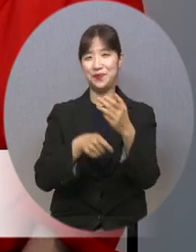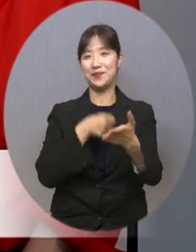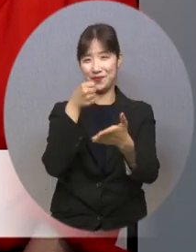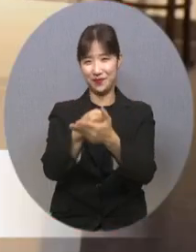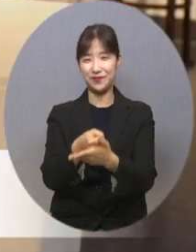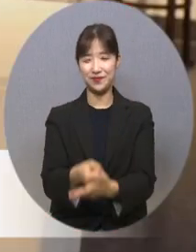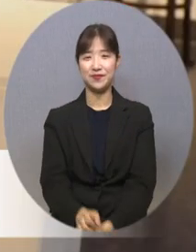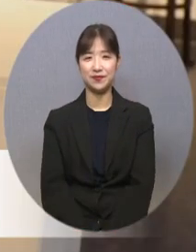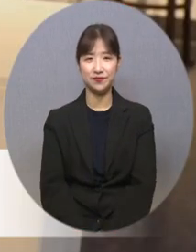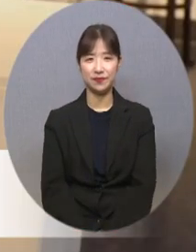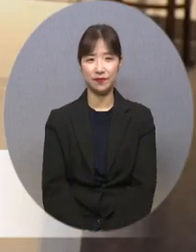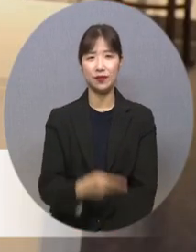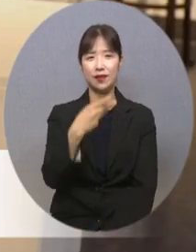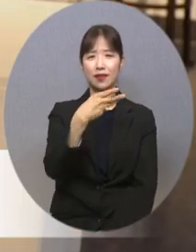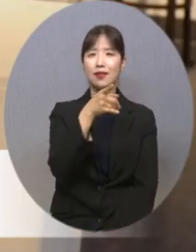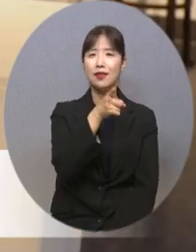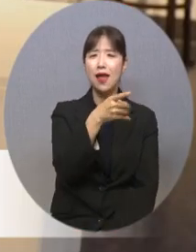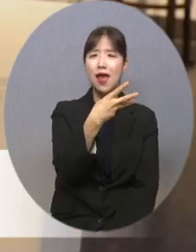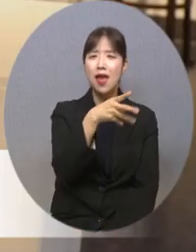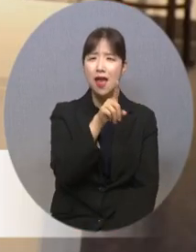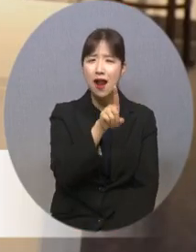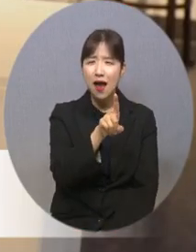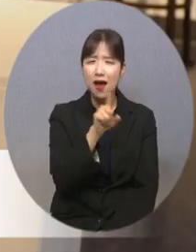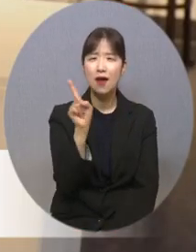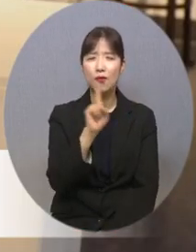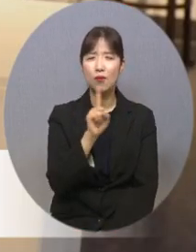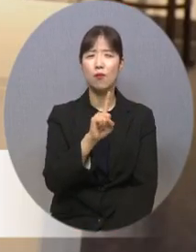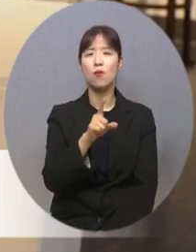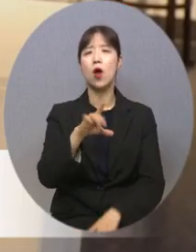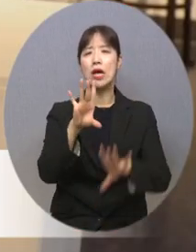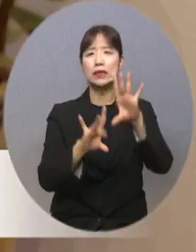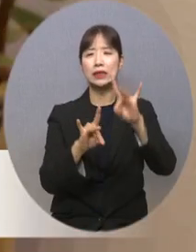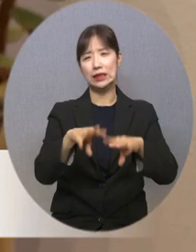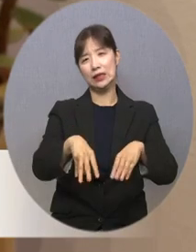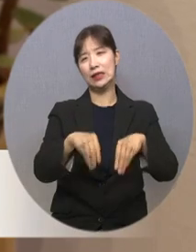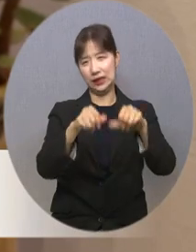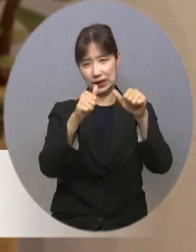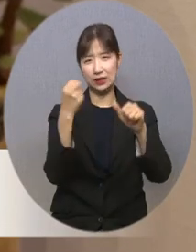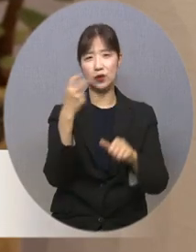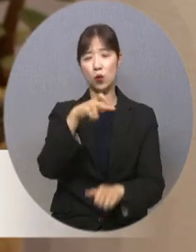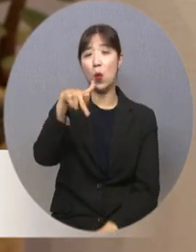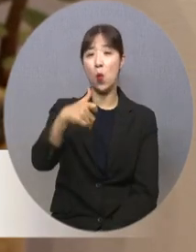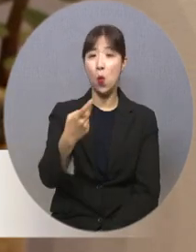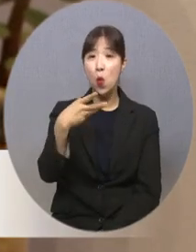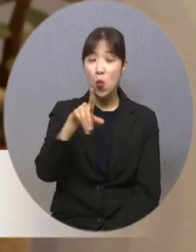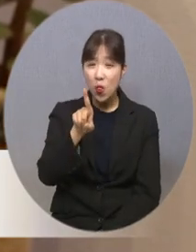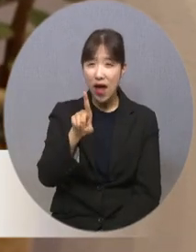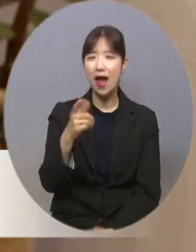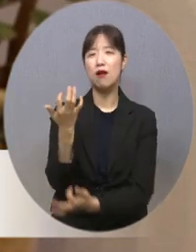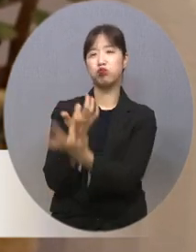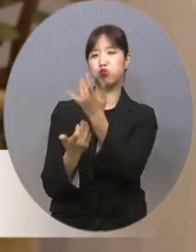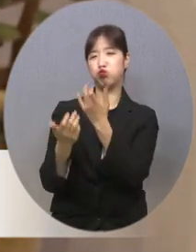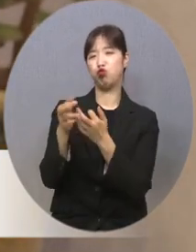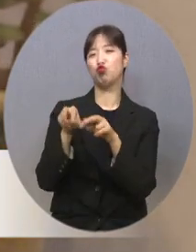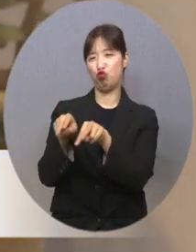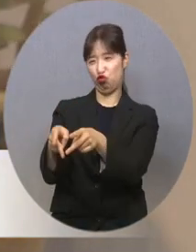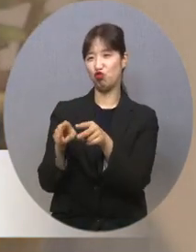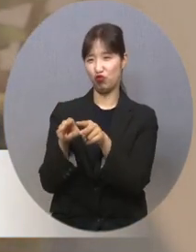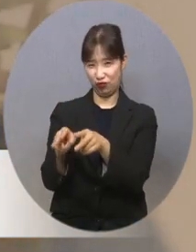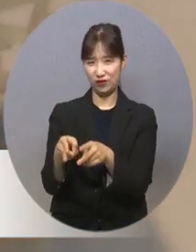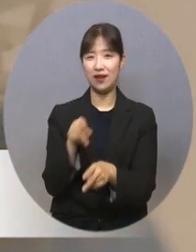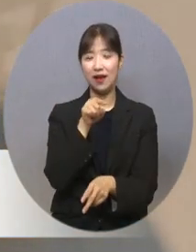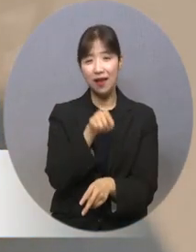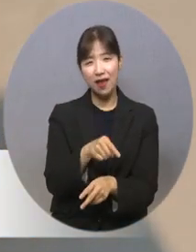정했습니다. 테라는 점토를 의미하고 코타는 굽는다는 뜻입니다. 제가